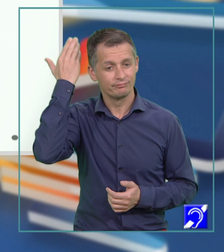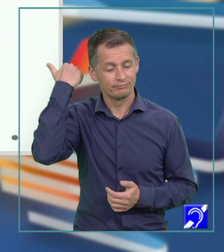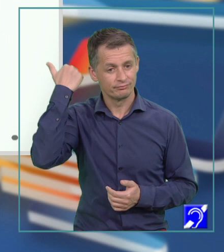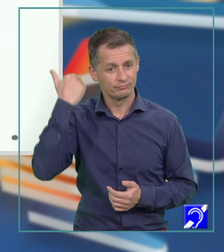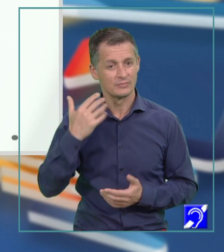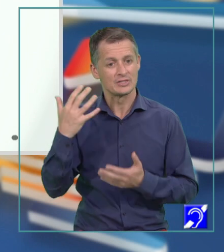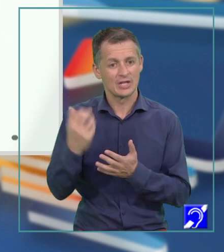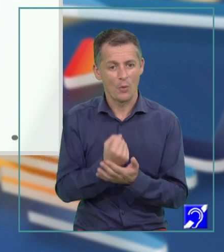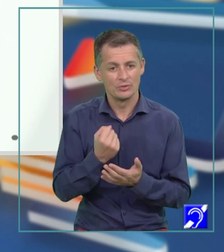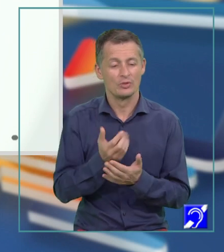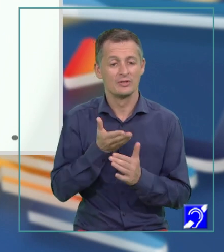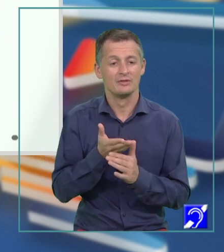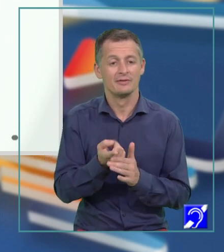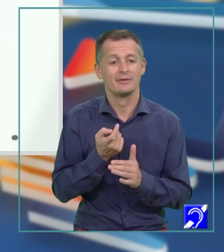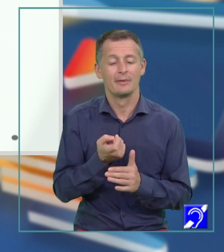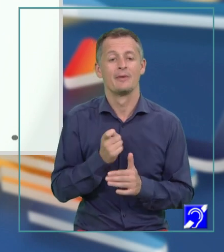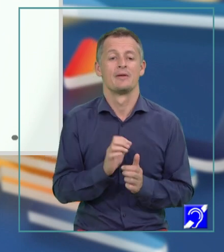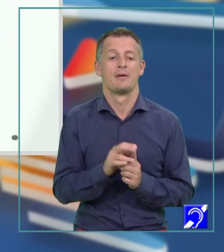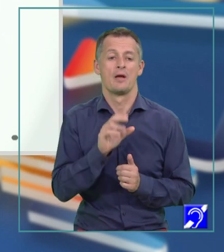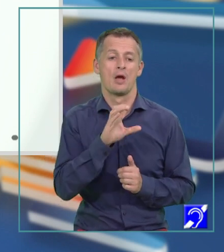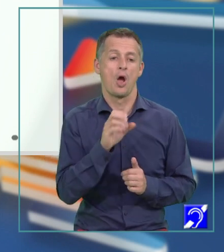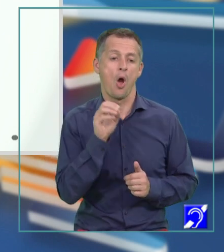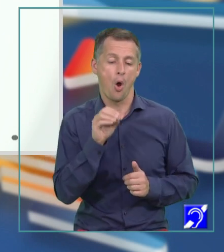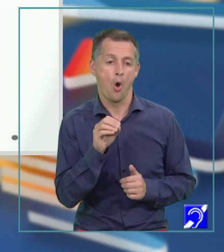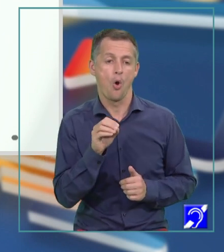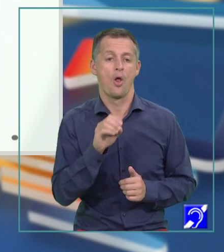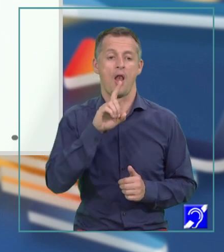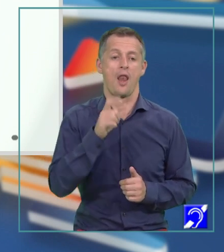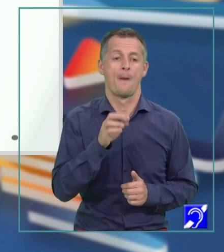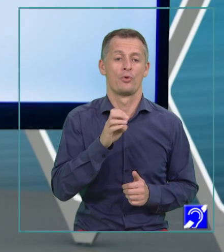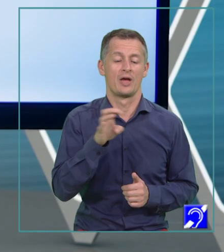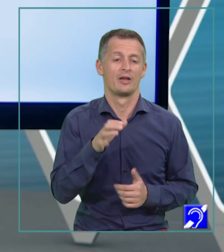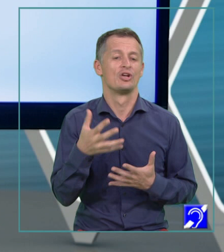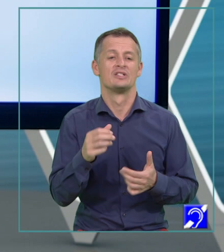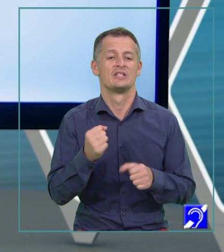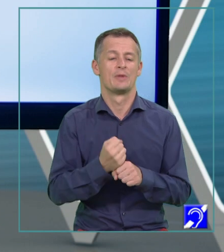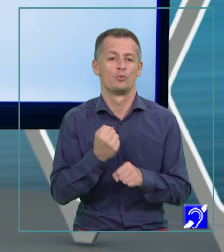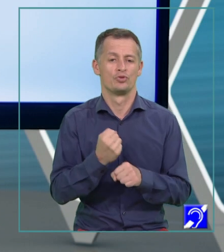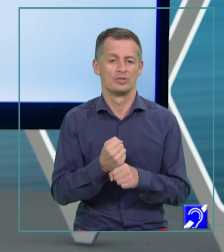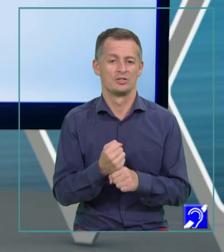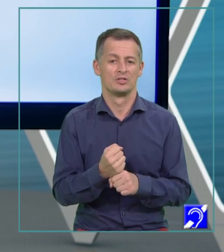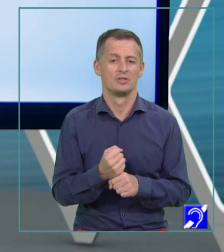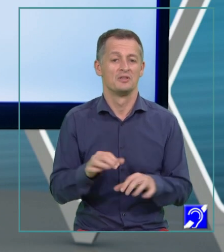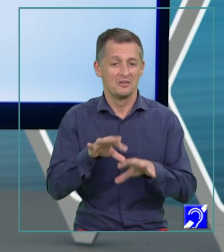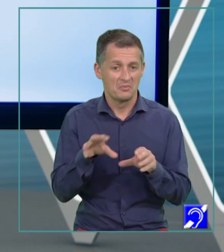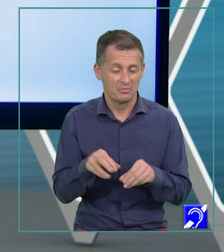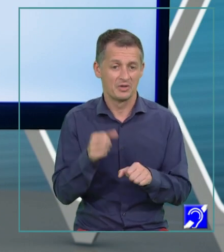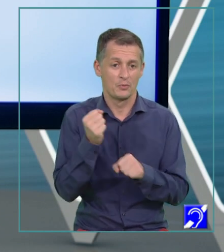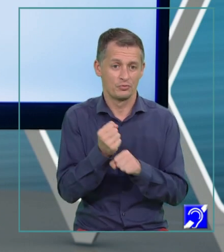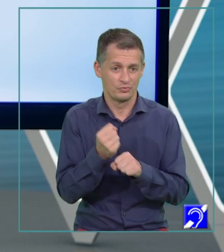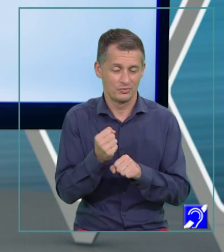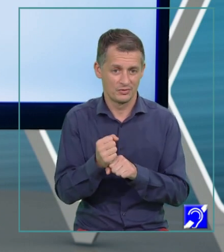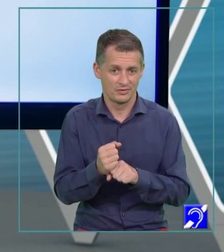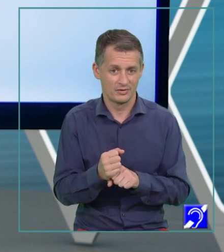din prepoziția co și laborare, care înseamnă a munci. Împreună, a munci, a munci împreună.